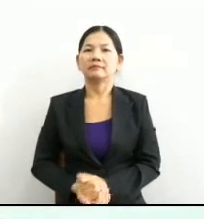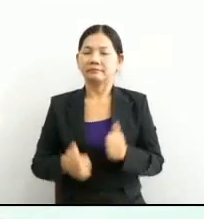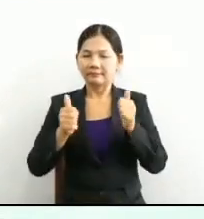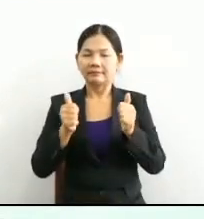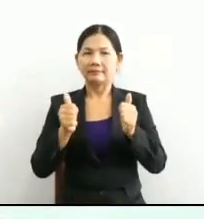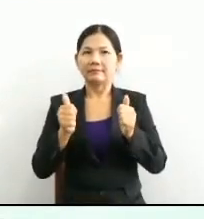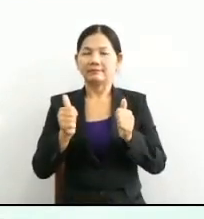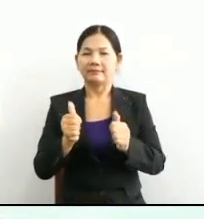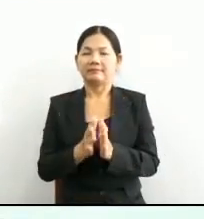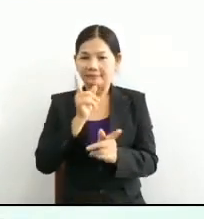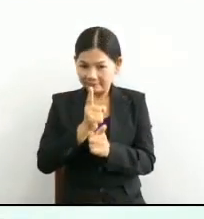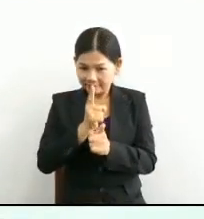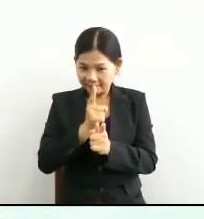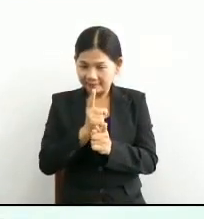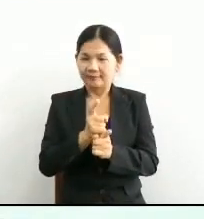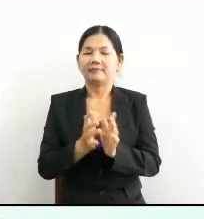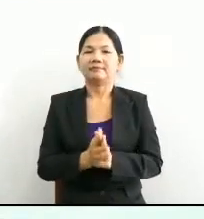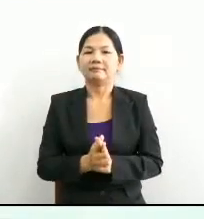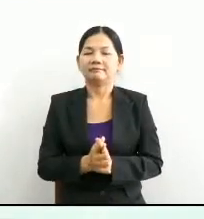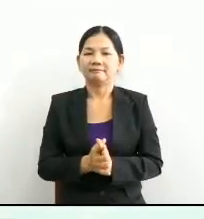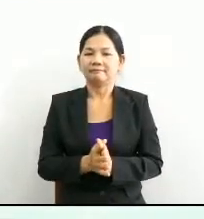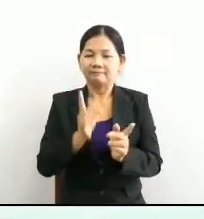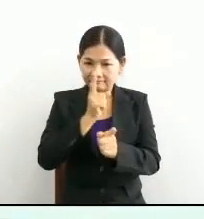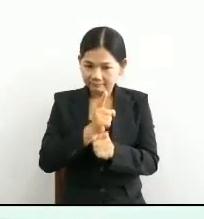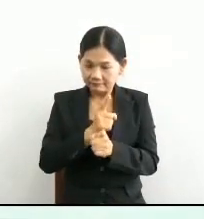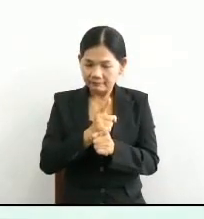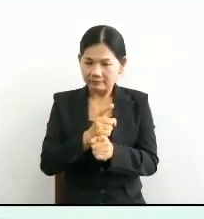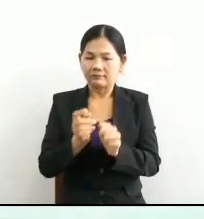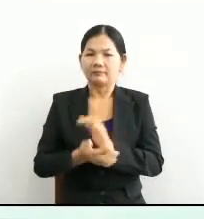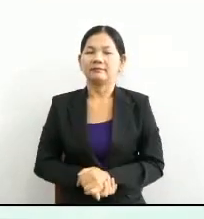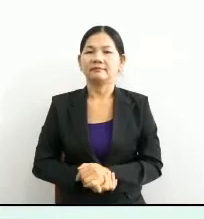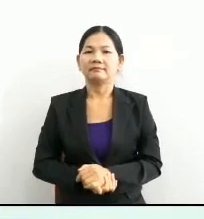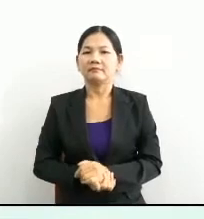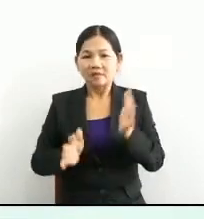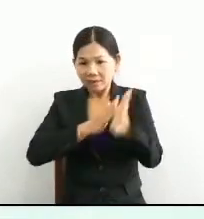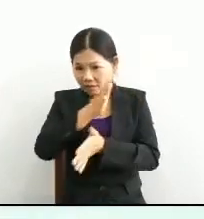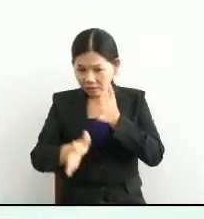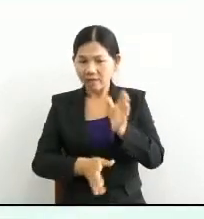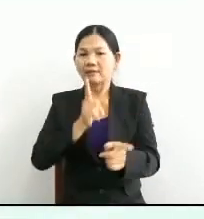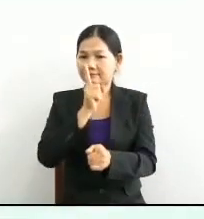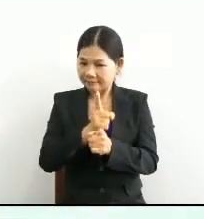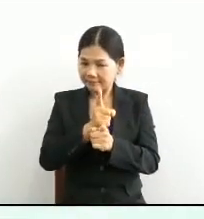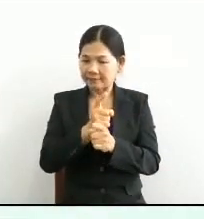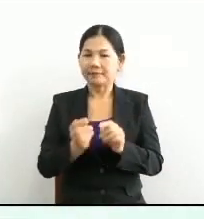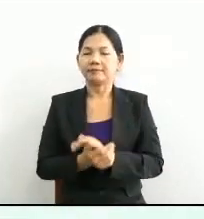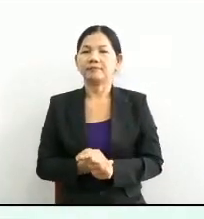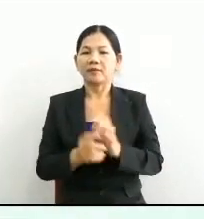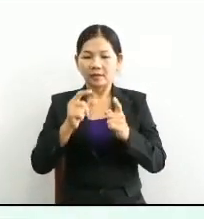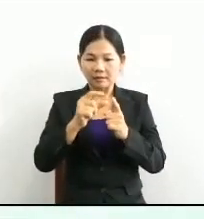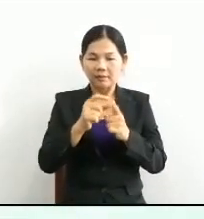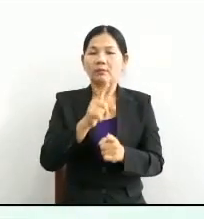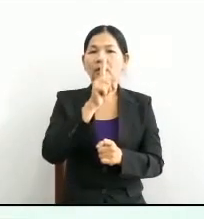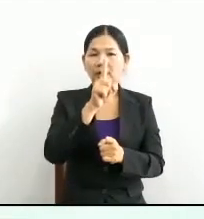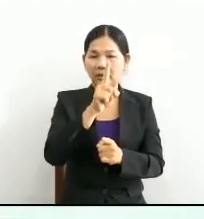cha lo na con ăn bàn trâm trời từng ngọc này chơi ai này cứ có bàn trâm trời ăn có bàn lo tiền chẳng là lấy dân nam miền bị một tiết